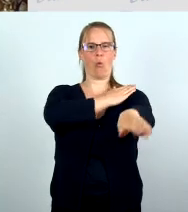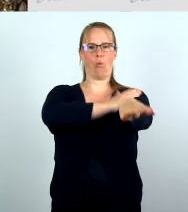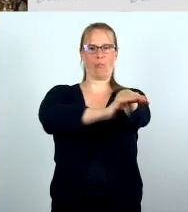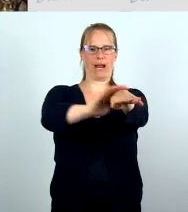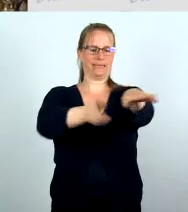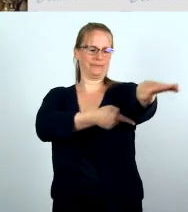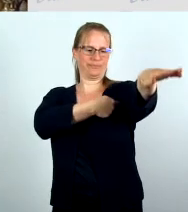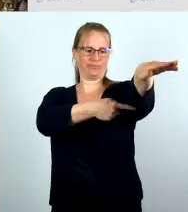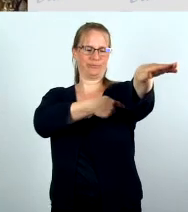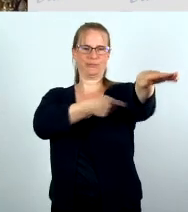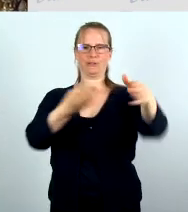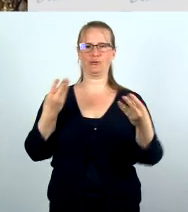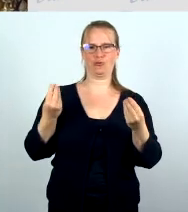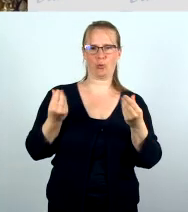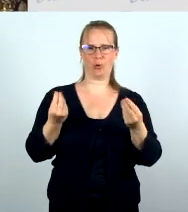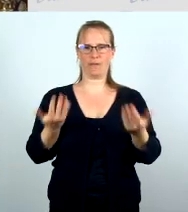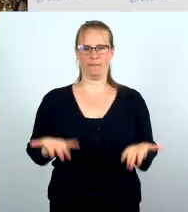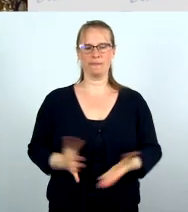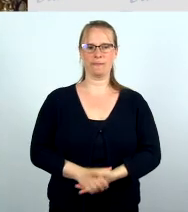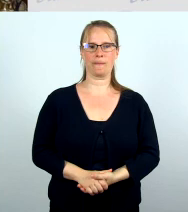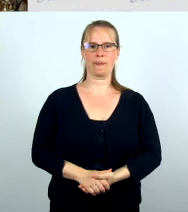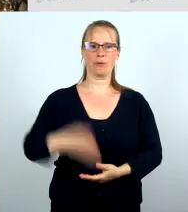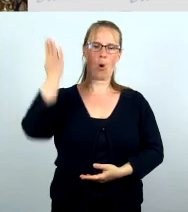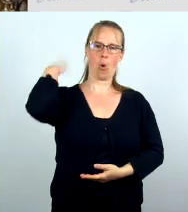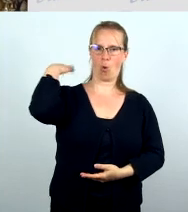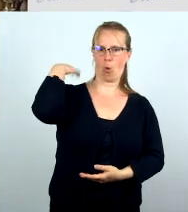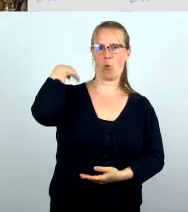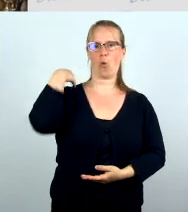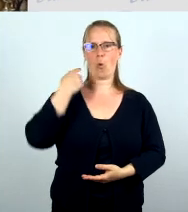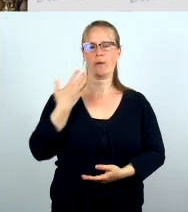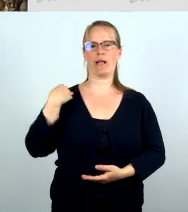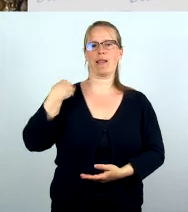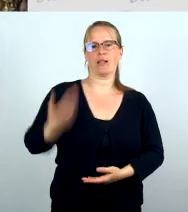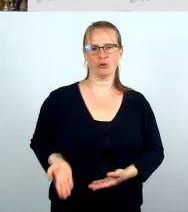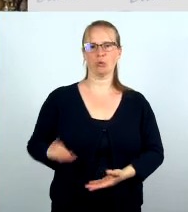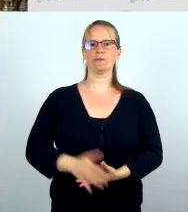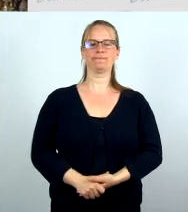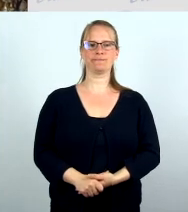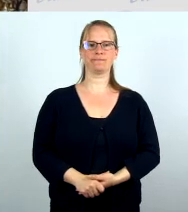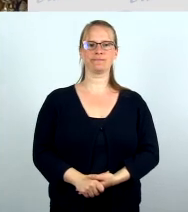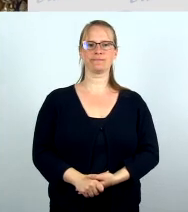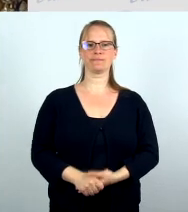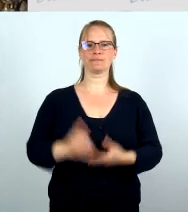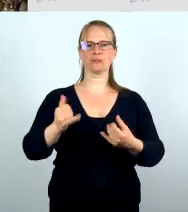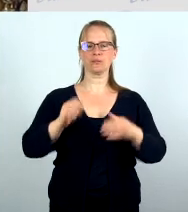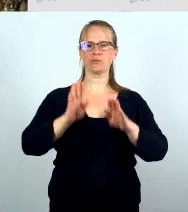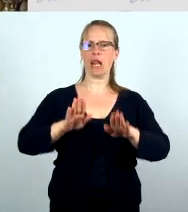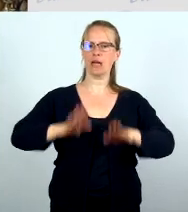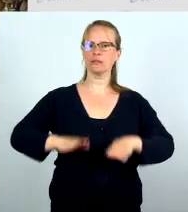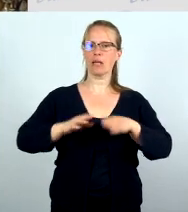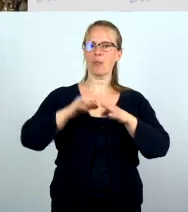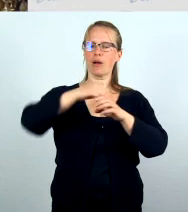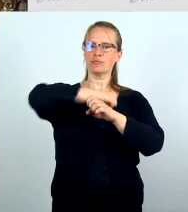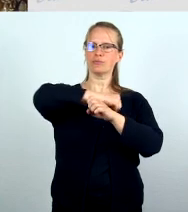spülen. Der untere Rücken wird hier auch nochmal entlastet. Dementsprechend ganz locker. Genau. So, dann ganz locker wieder aufrollen und